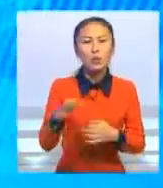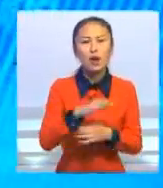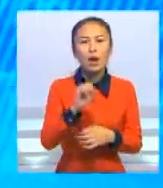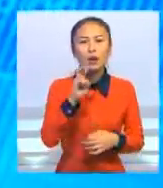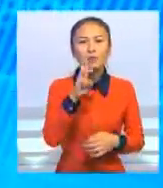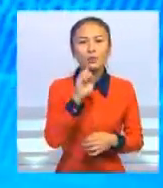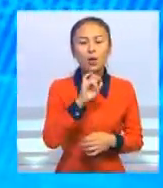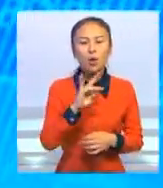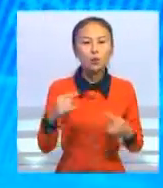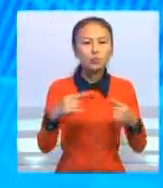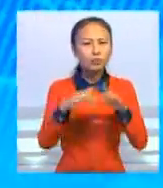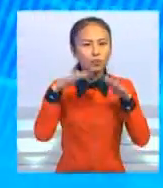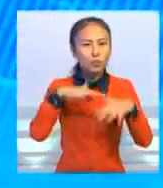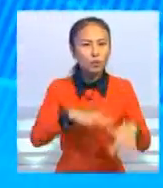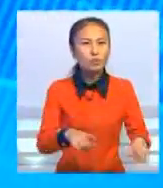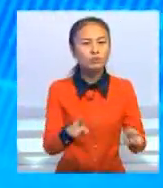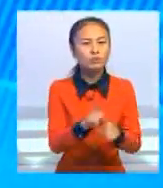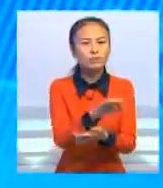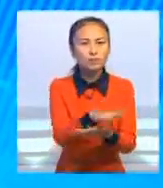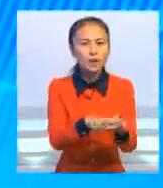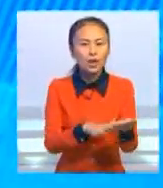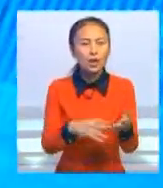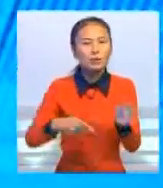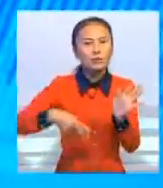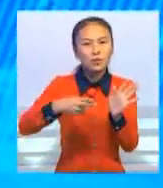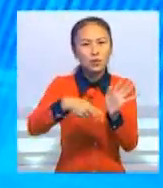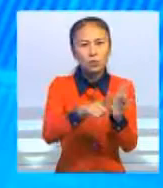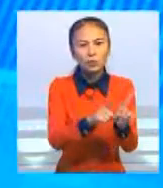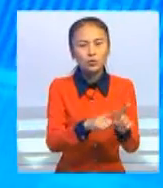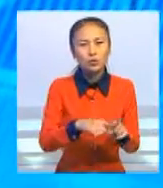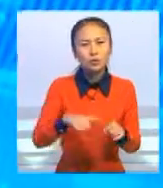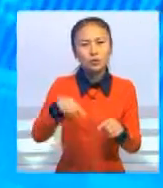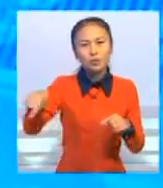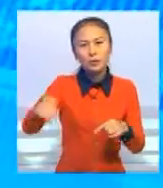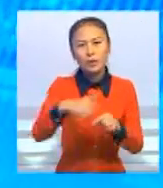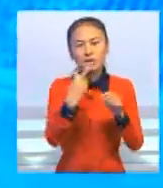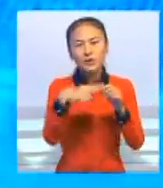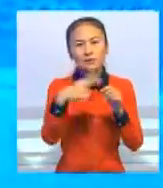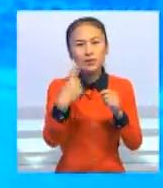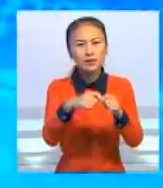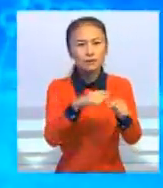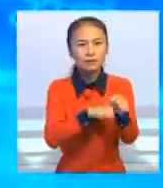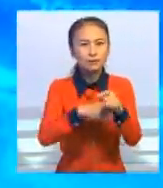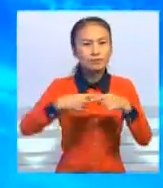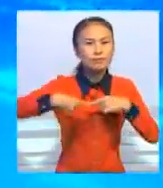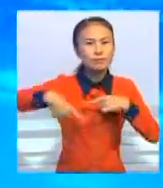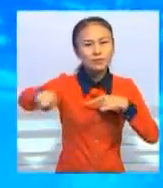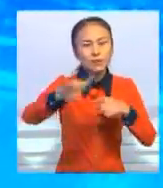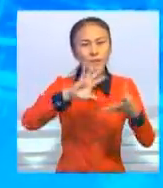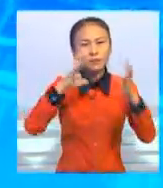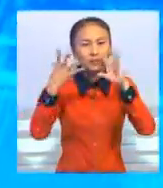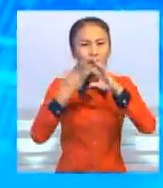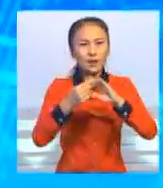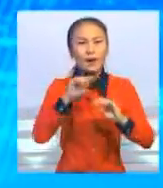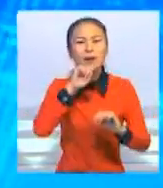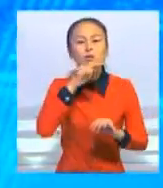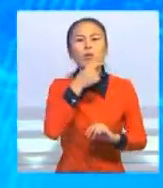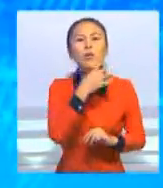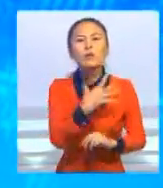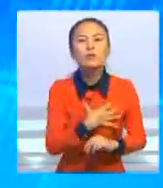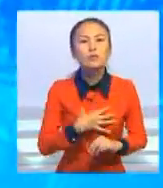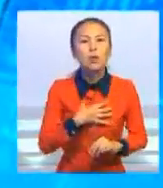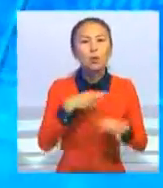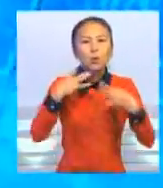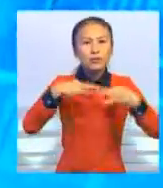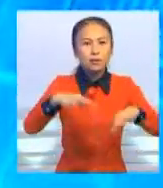Ақтауды Құрық теңіз портымен жалғайтын автожол салынып жатыр. Ұзындығы 22 шақырымды құрайтын жолдың стратегиялық һәм экономикалық